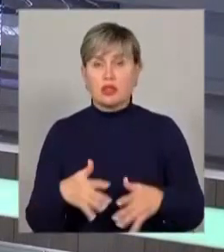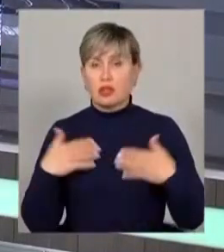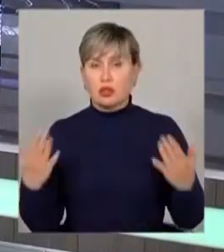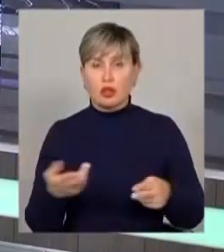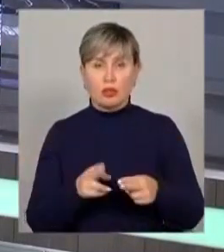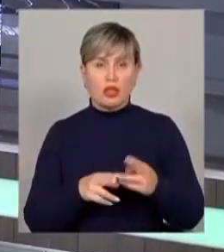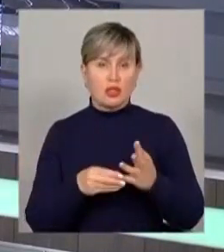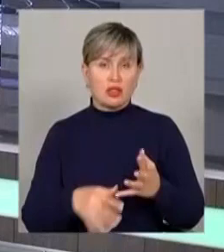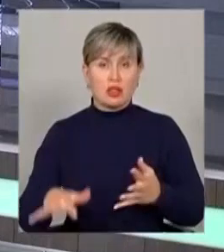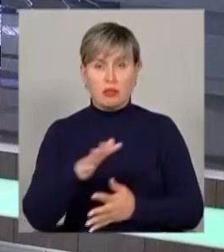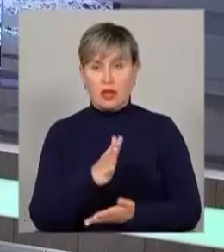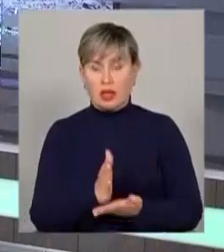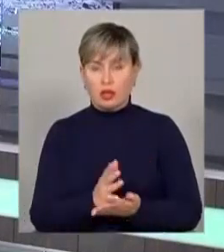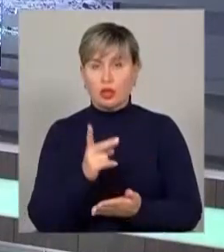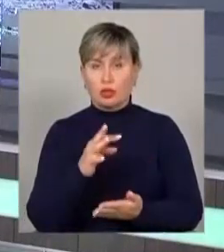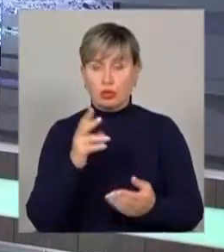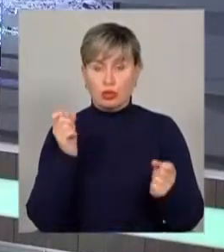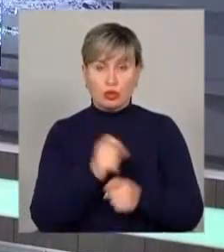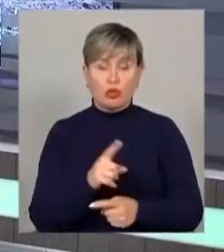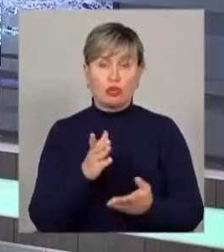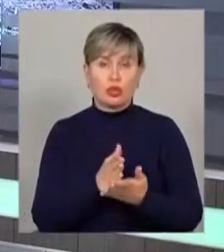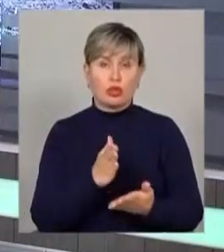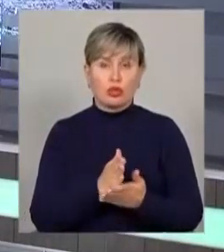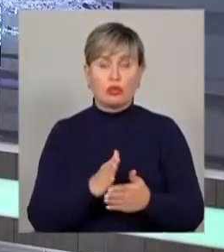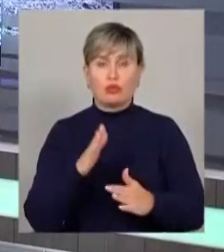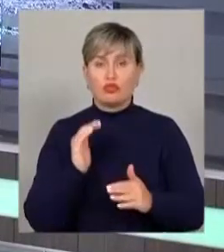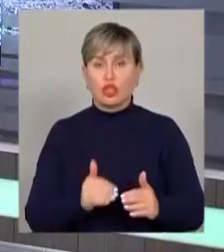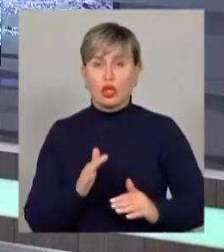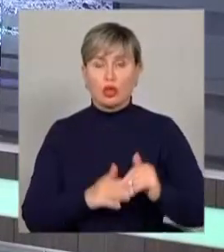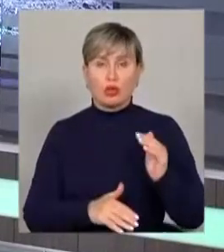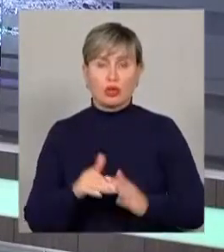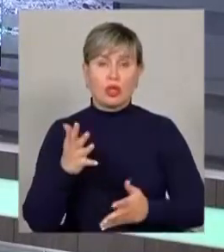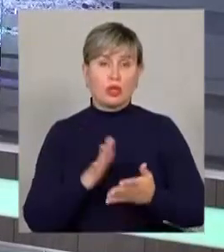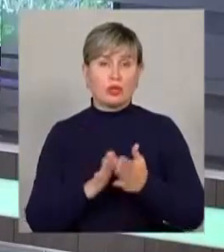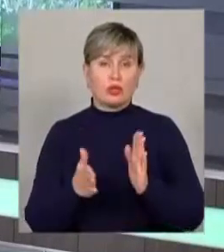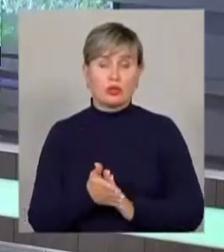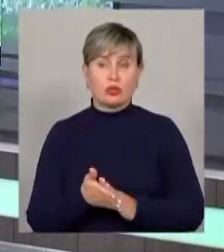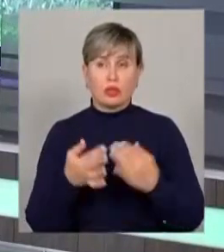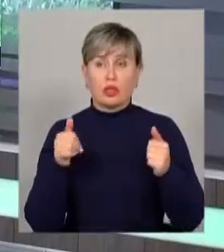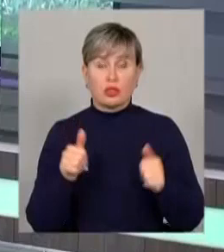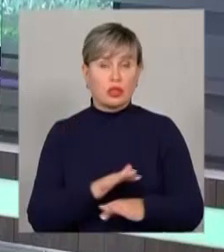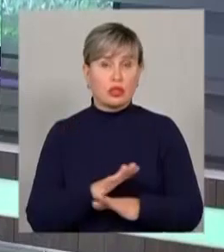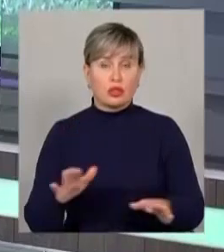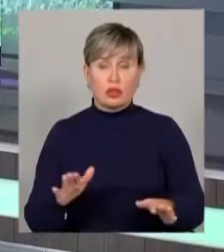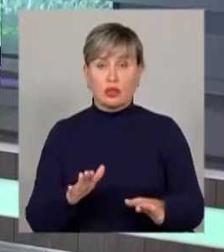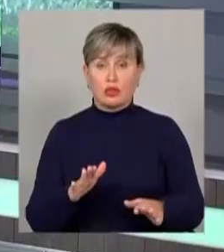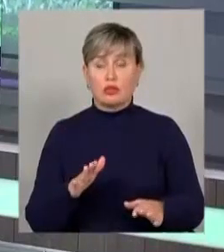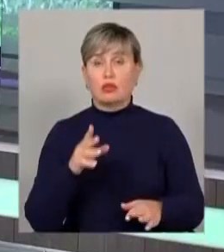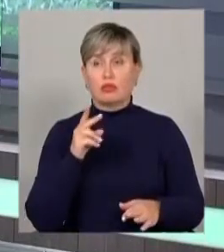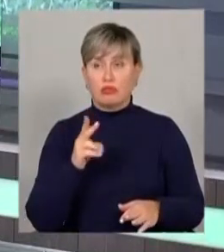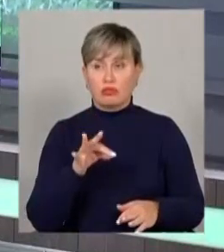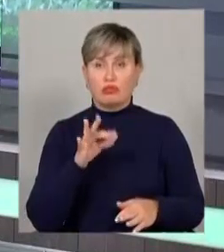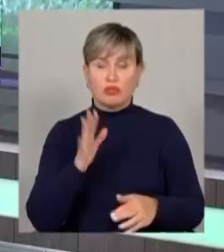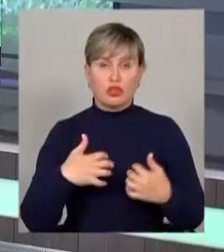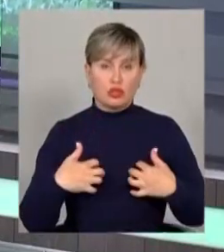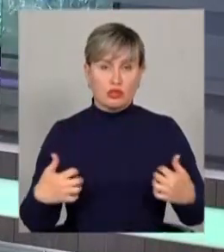этом земля есть, но, как выяснилось, она находится в частных руках. Если ситуация не разрешится, бьют тревогу сельчане, поголовье